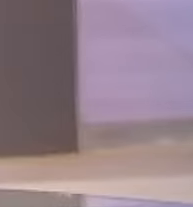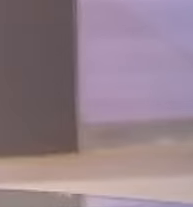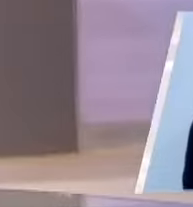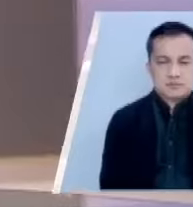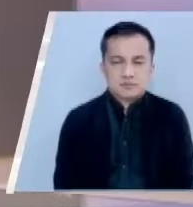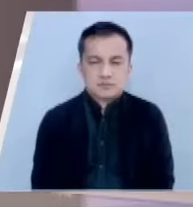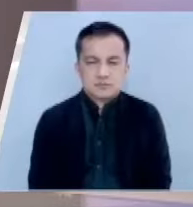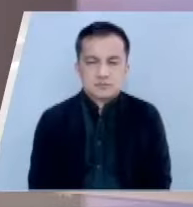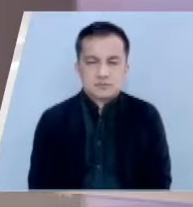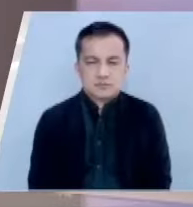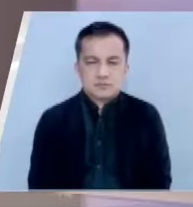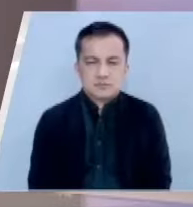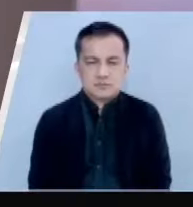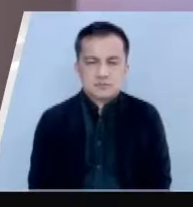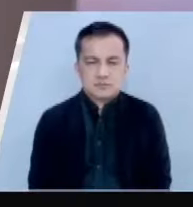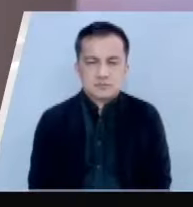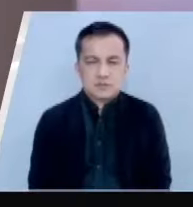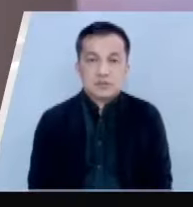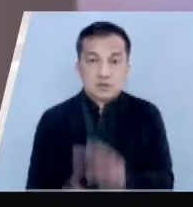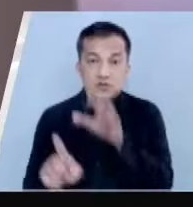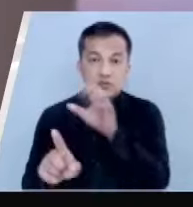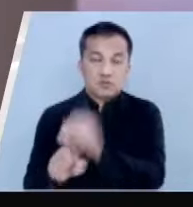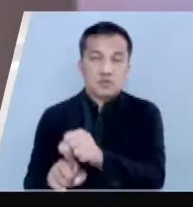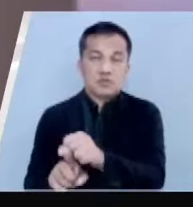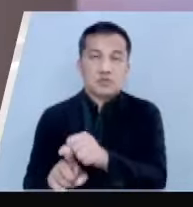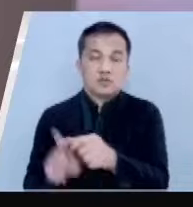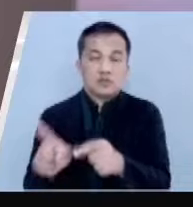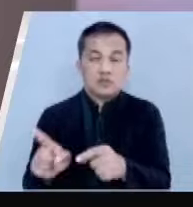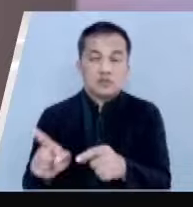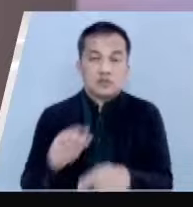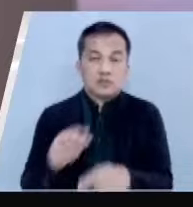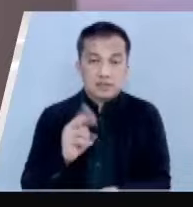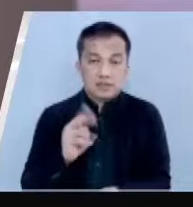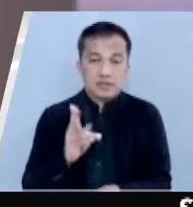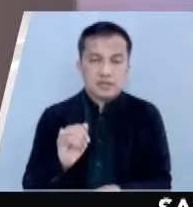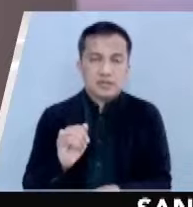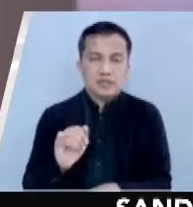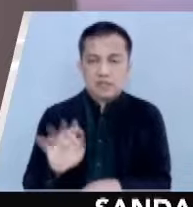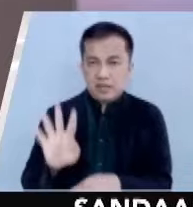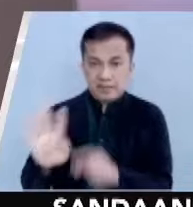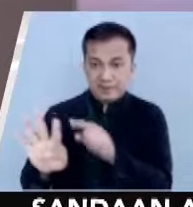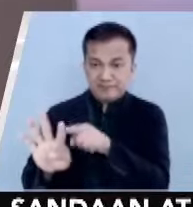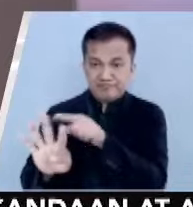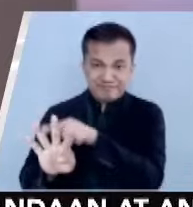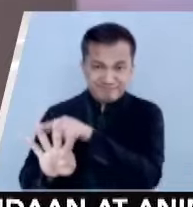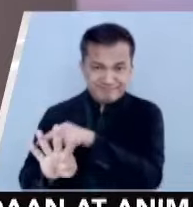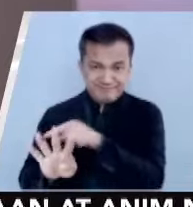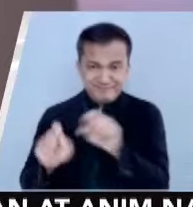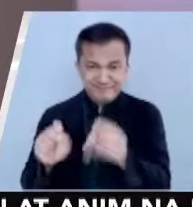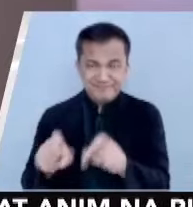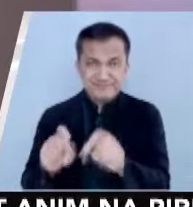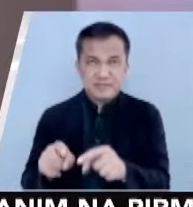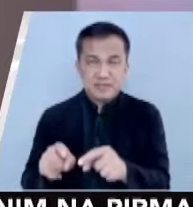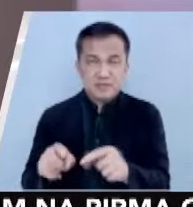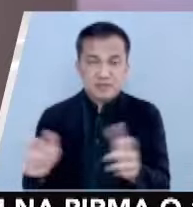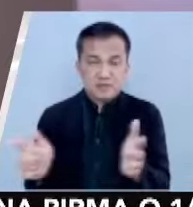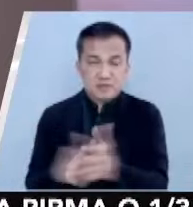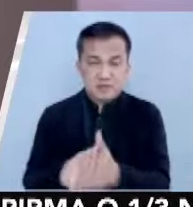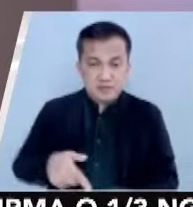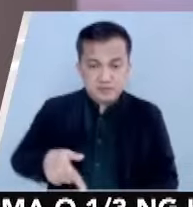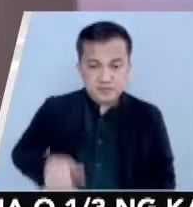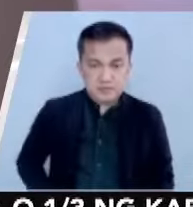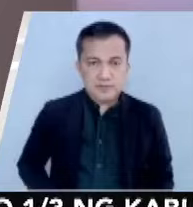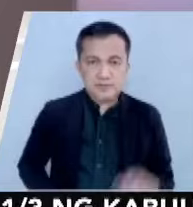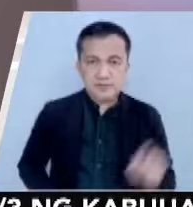Walang takas sa mga tauhan ng NBI ang apat na nagbebenta umano ng mga ilegal na armas sa mga Chino at